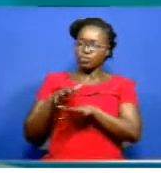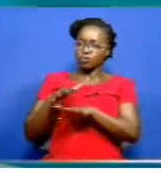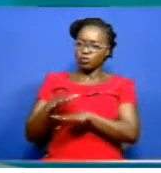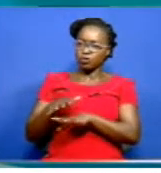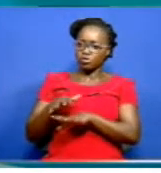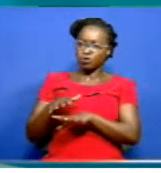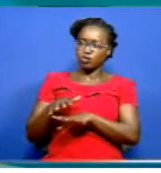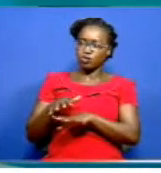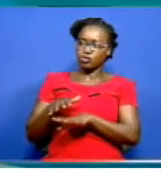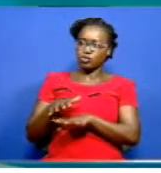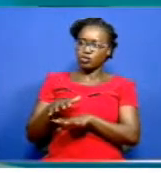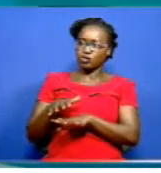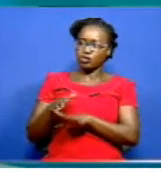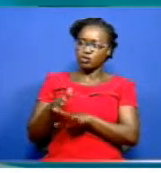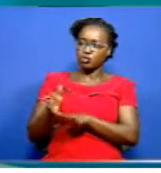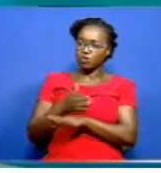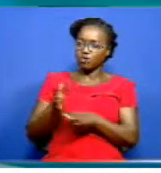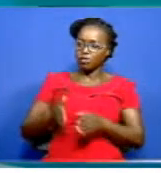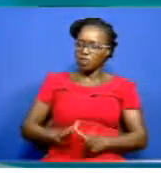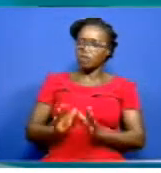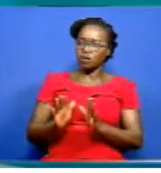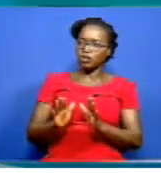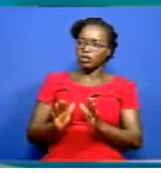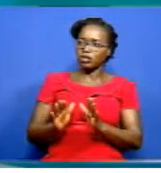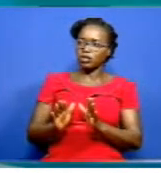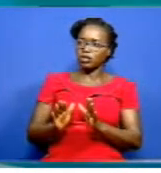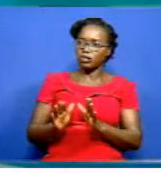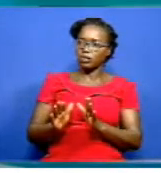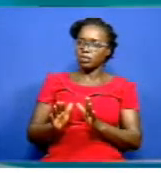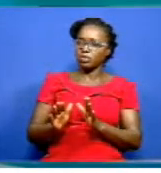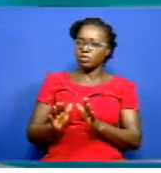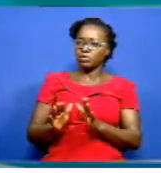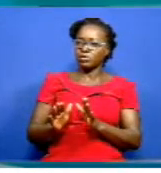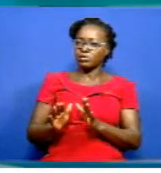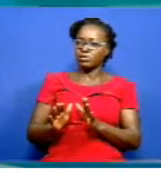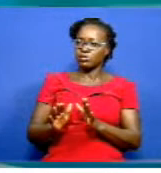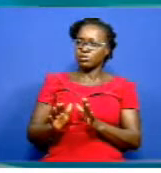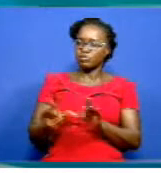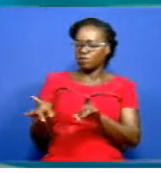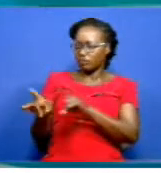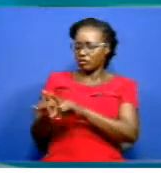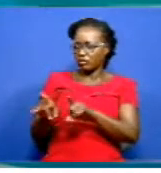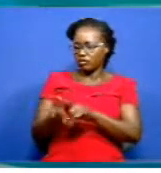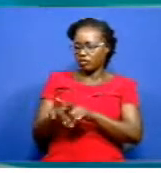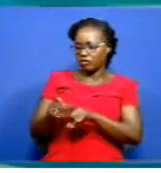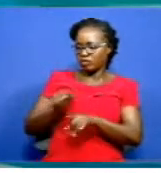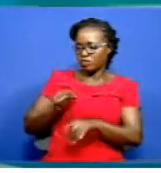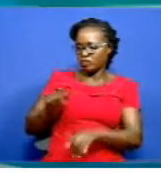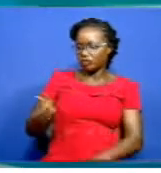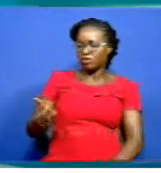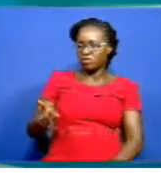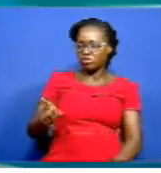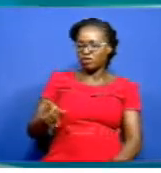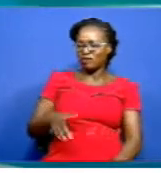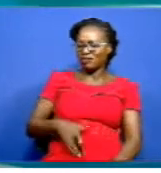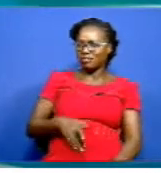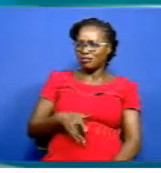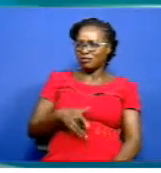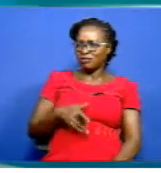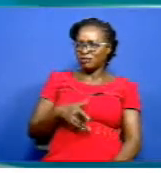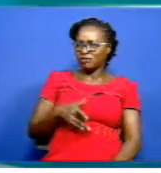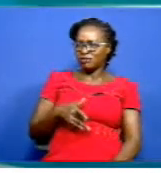hajabeba mimba ama hajajifungua, inakuwa bado kwa upande wake